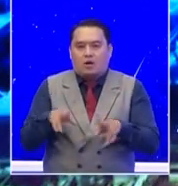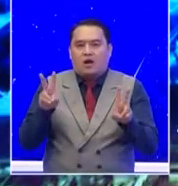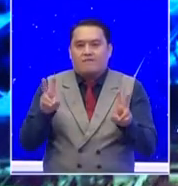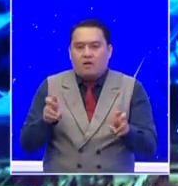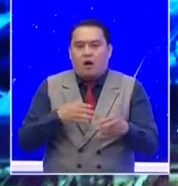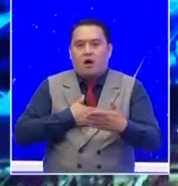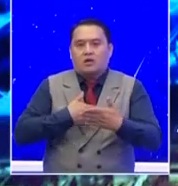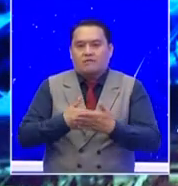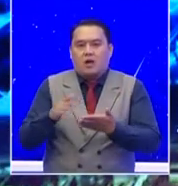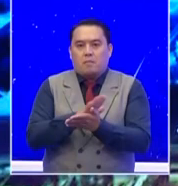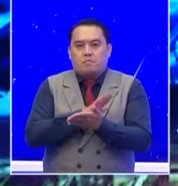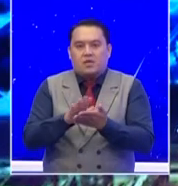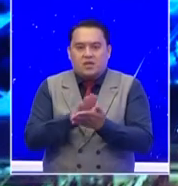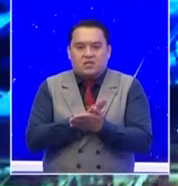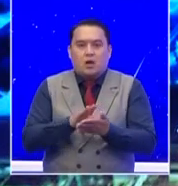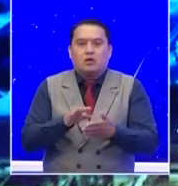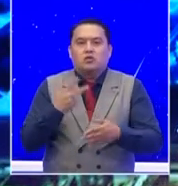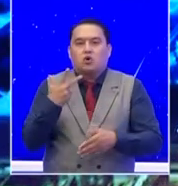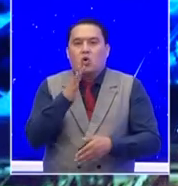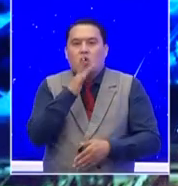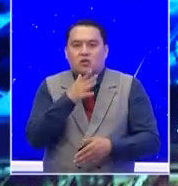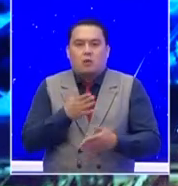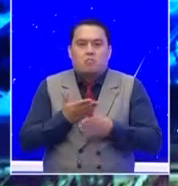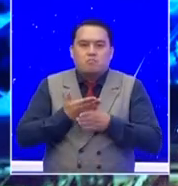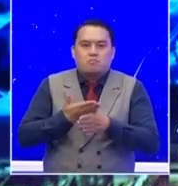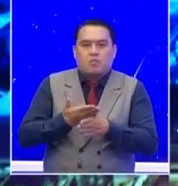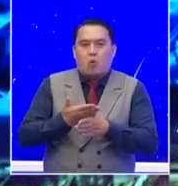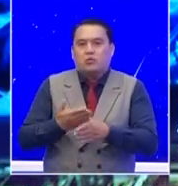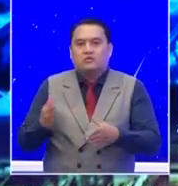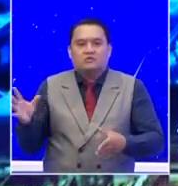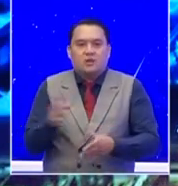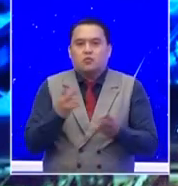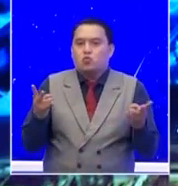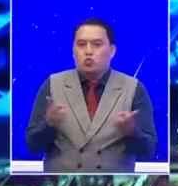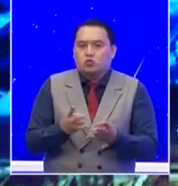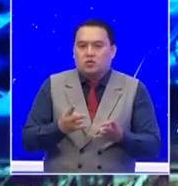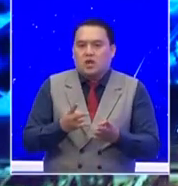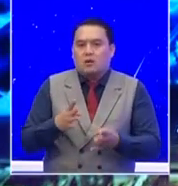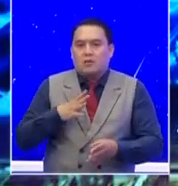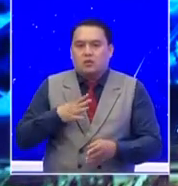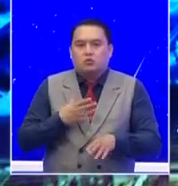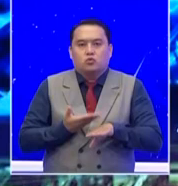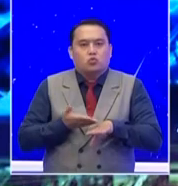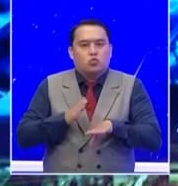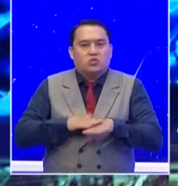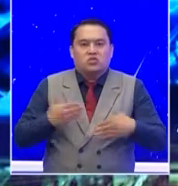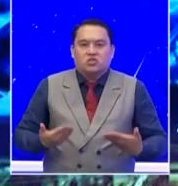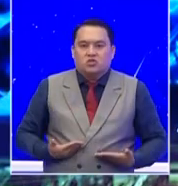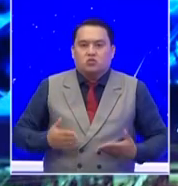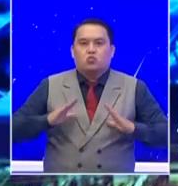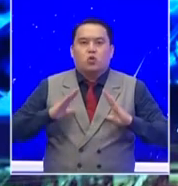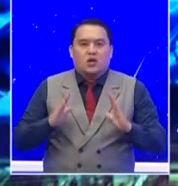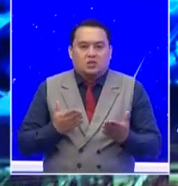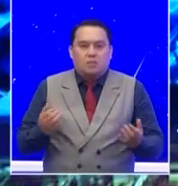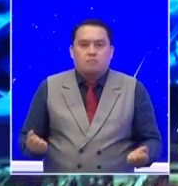волонтерского движения лидерки z более трех лет оказывающая бескорыстную помощь всем нуждающимся сама оказалась трудной жизненной